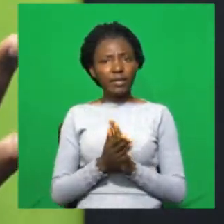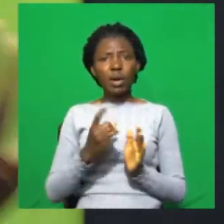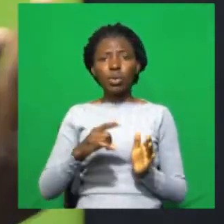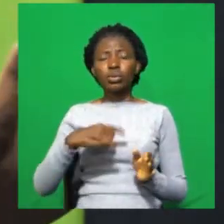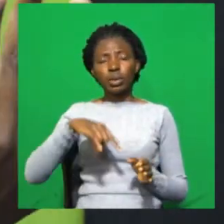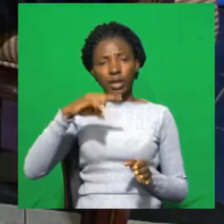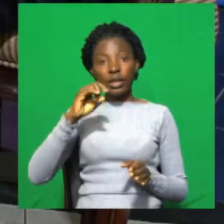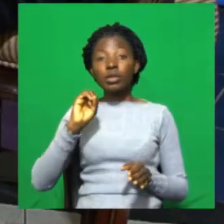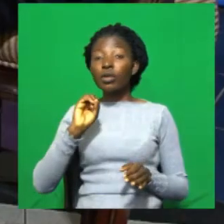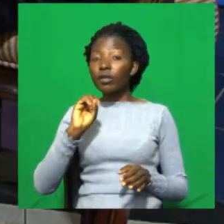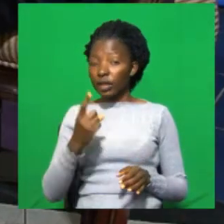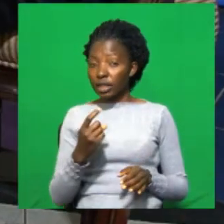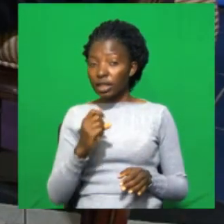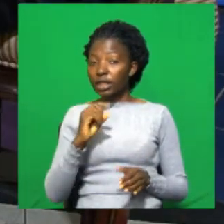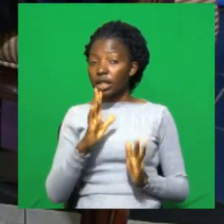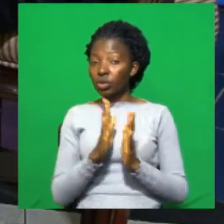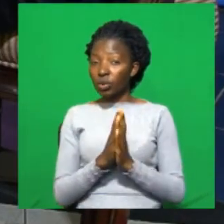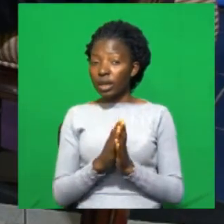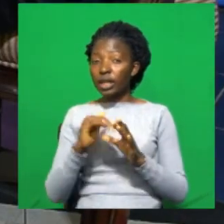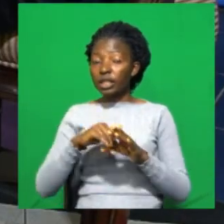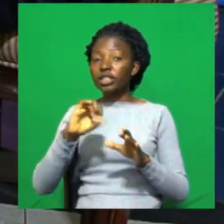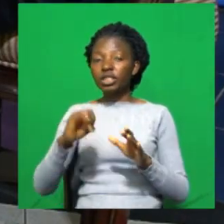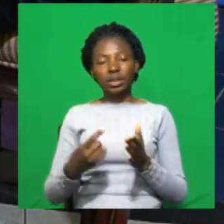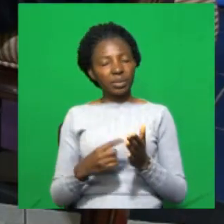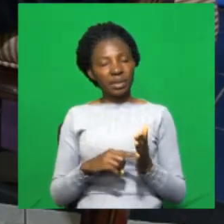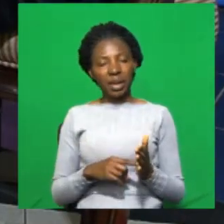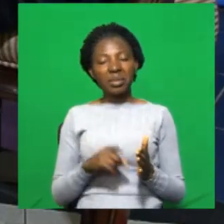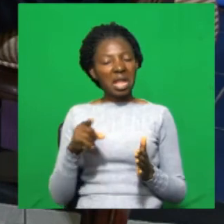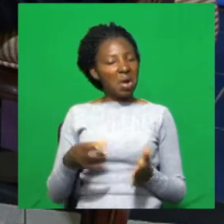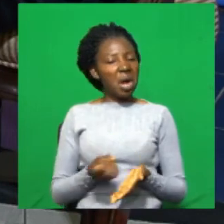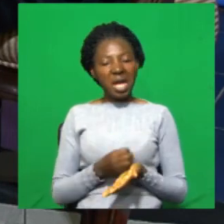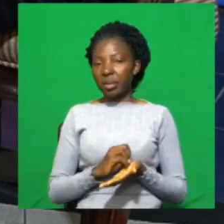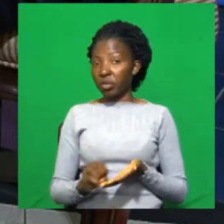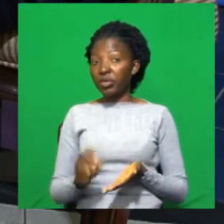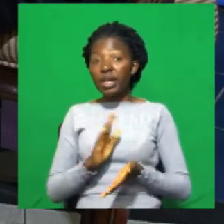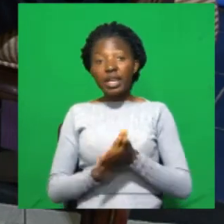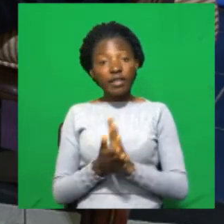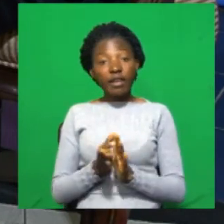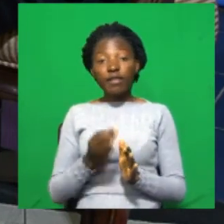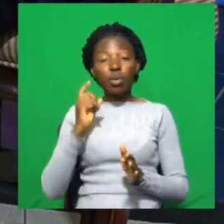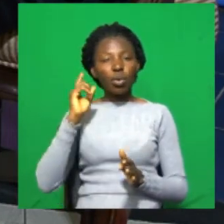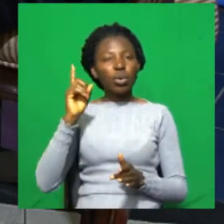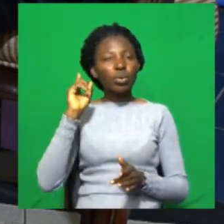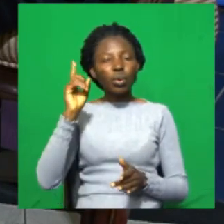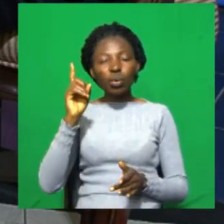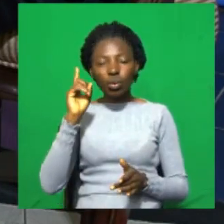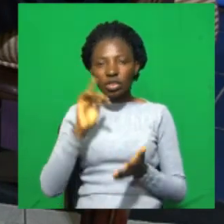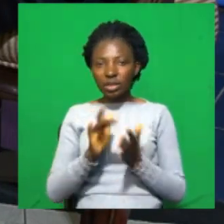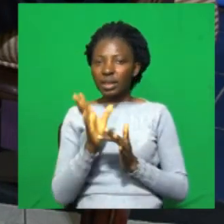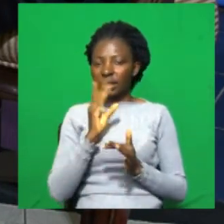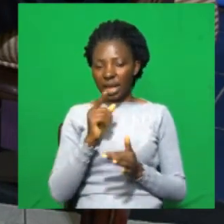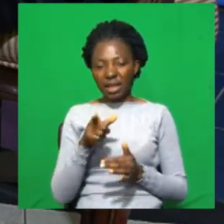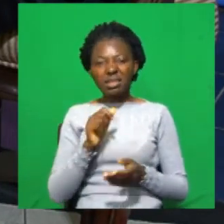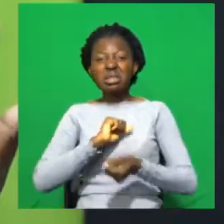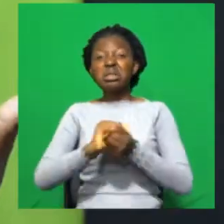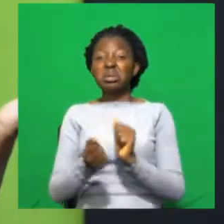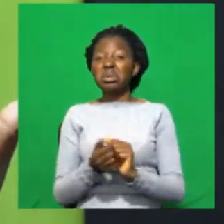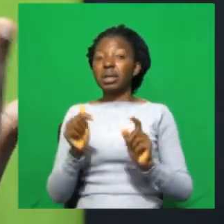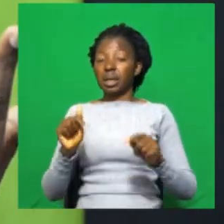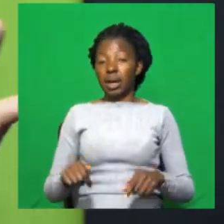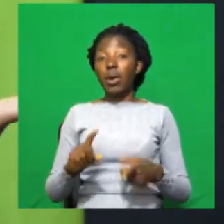paita temberi yaive paJerusarema yabva yatorambwa kunzi haisisiri yaMwari. Jesu akatosiya ati yayenyu yadongo.